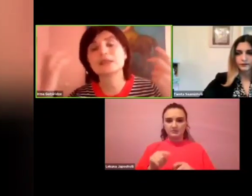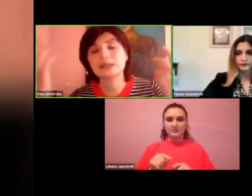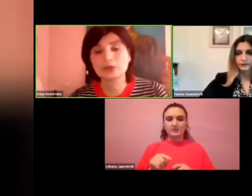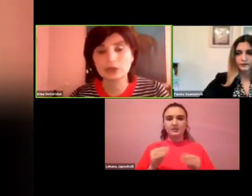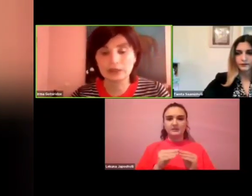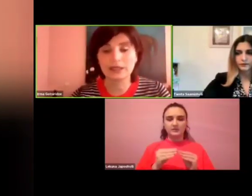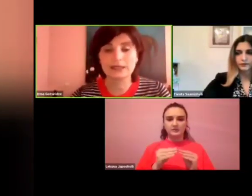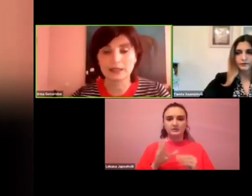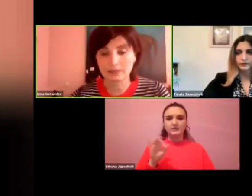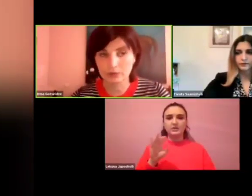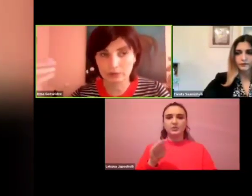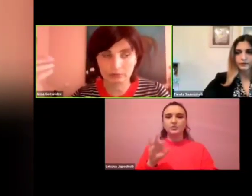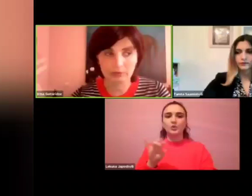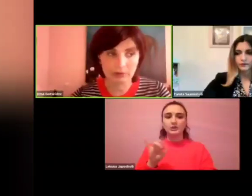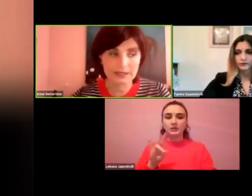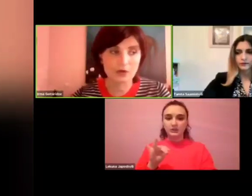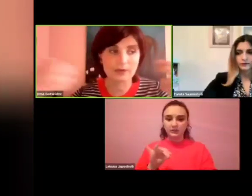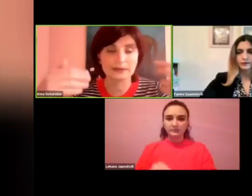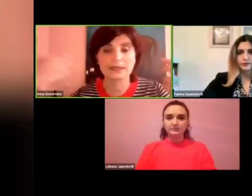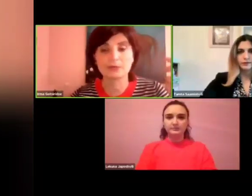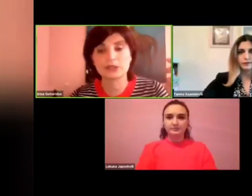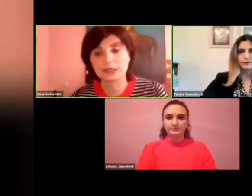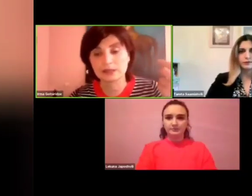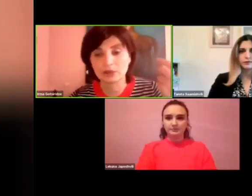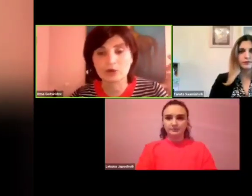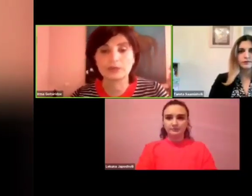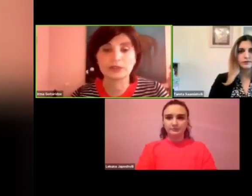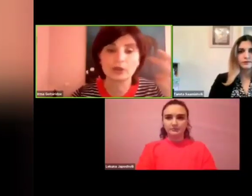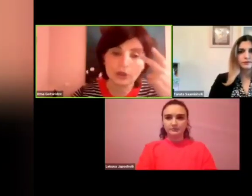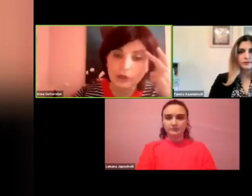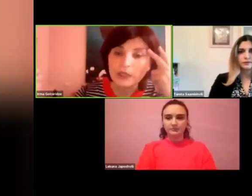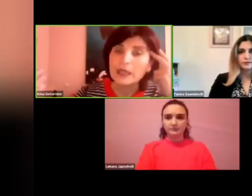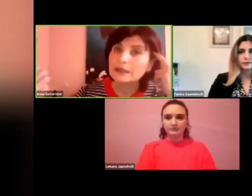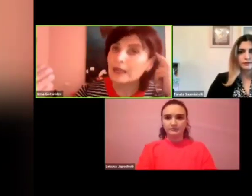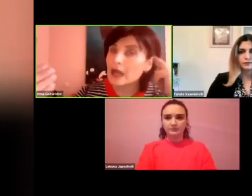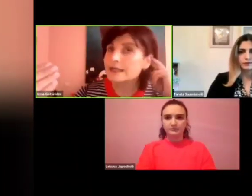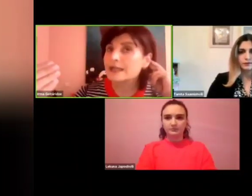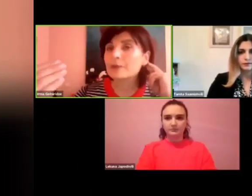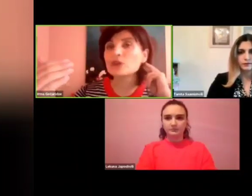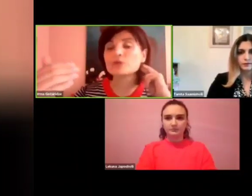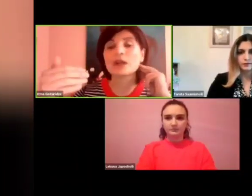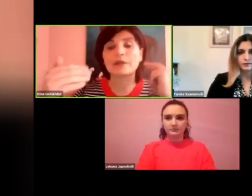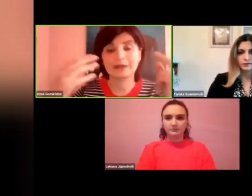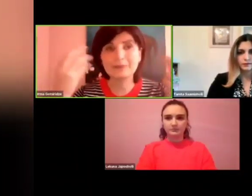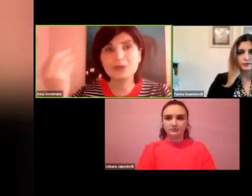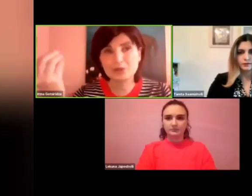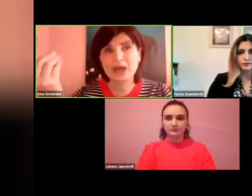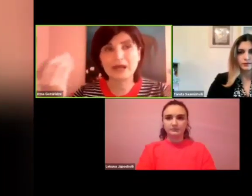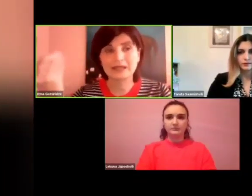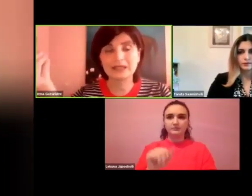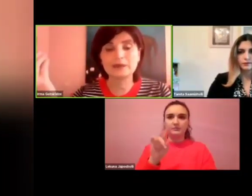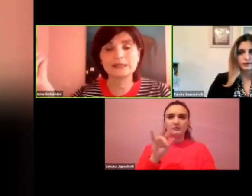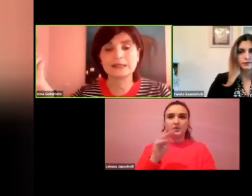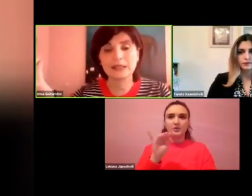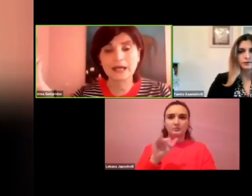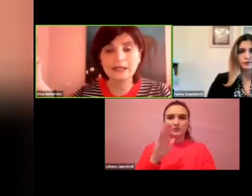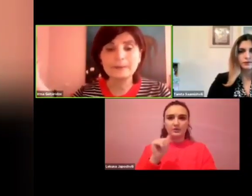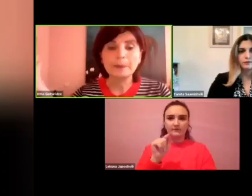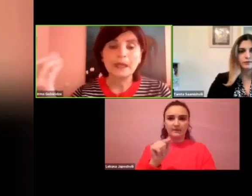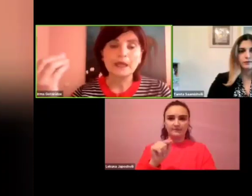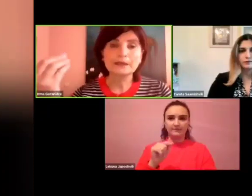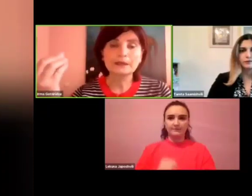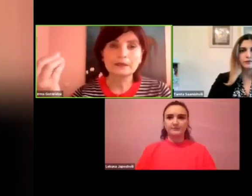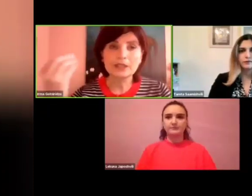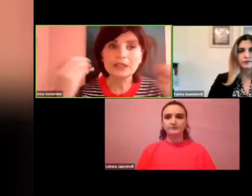გამომუშავება, იგივე ეს სეროტონინი, რაზეც გესაუბრეთ, ეს ემოციის ჰორმონი თქო, ხო? და ეს ამინომჟავარი, იგივე ცილა